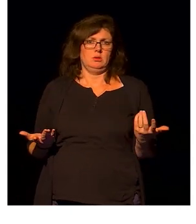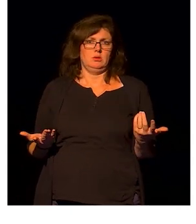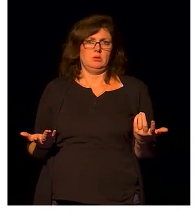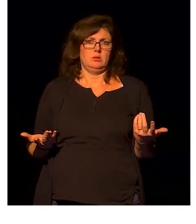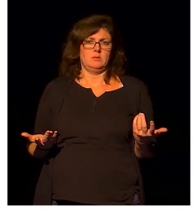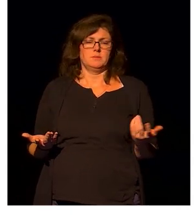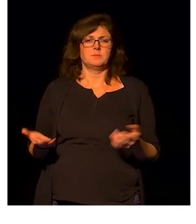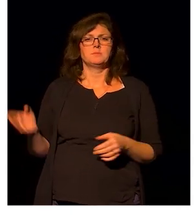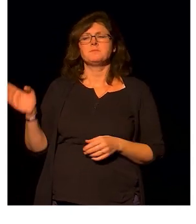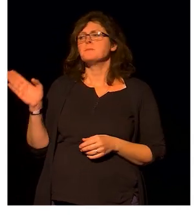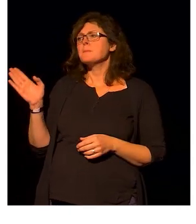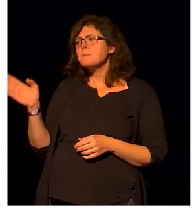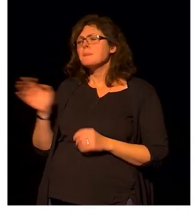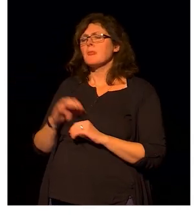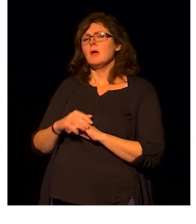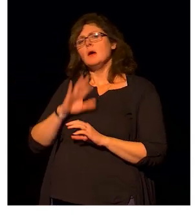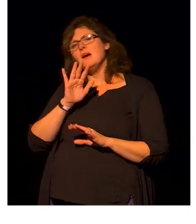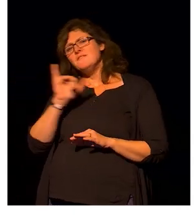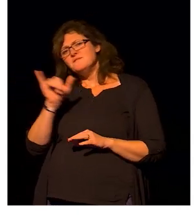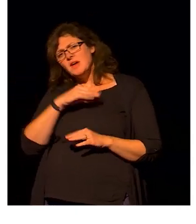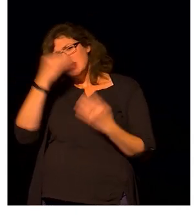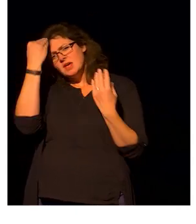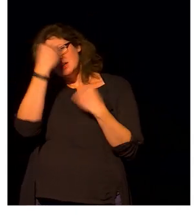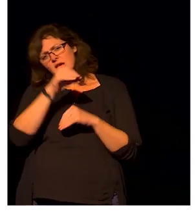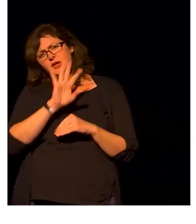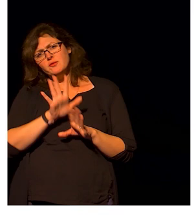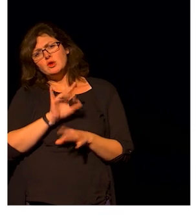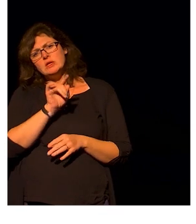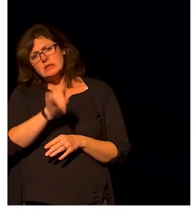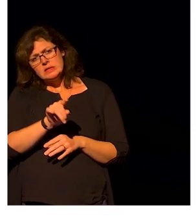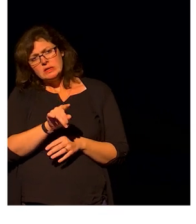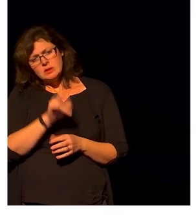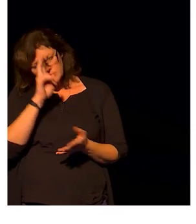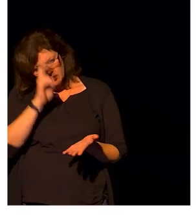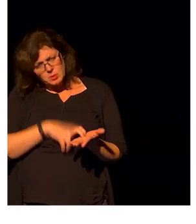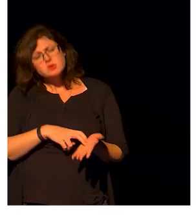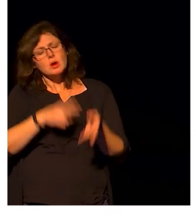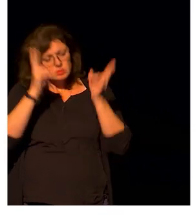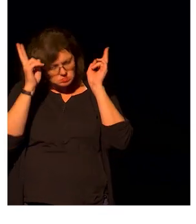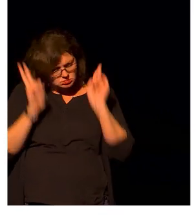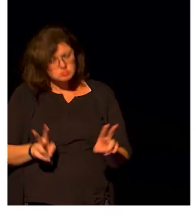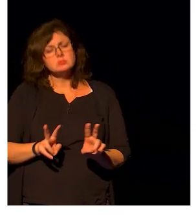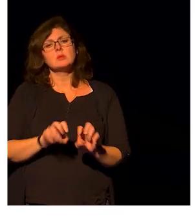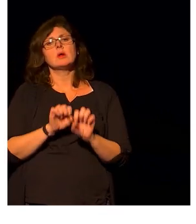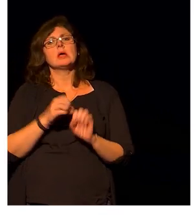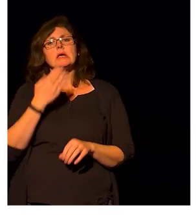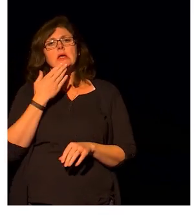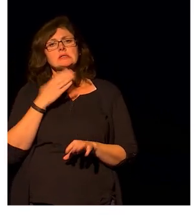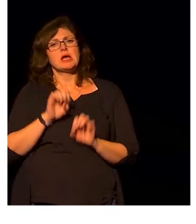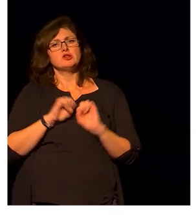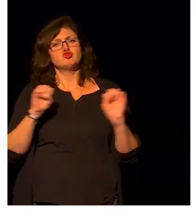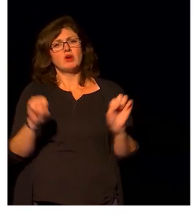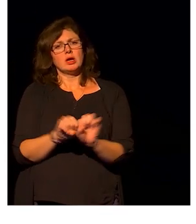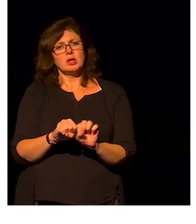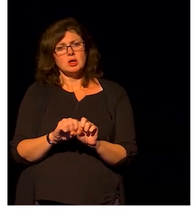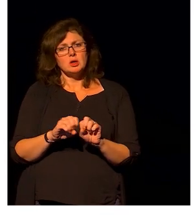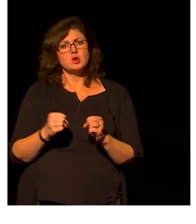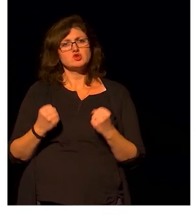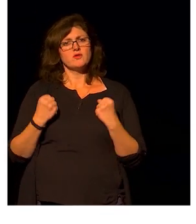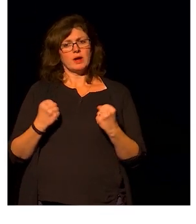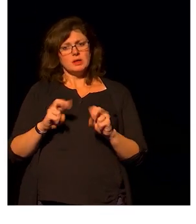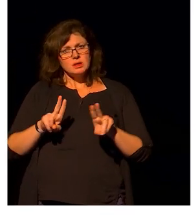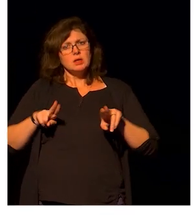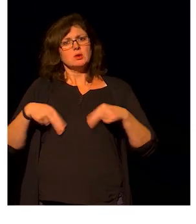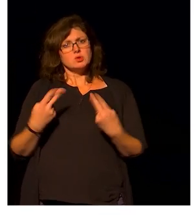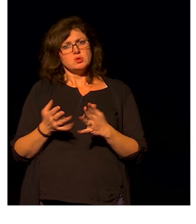Welche Nachricht würde dich denn davon überzeugen, dass die staatliche Souveränität Israels wiederhergestellt ist? Was muss das für eine Nachricht